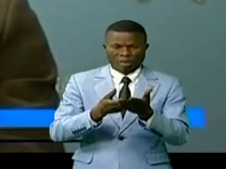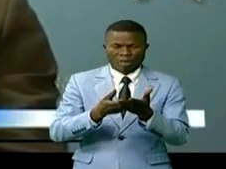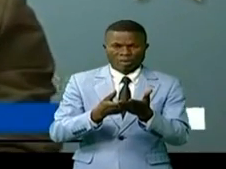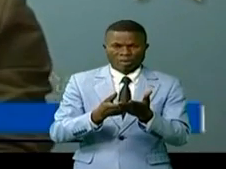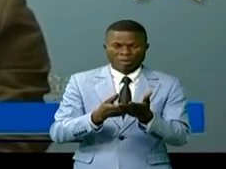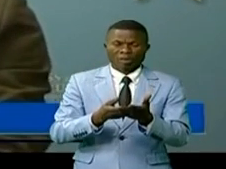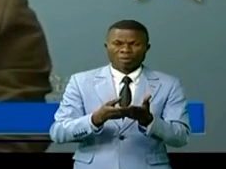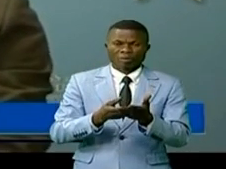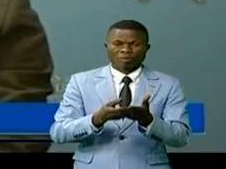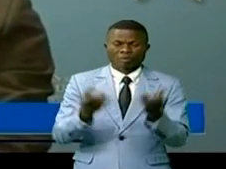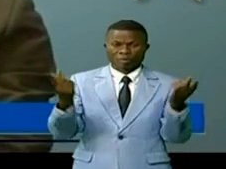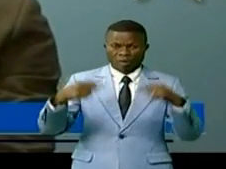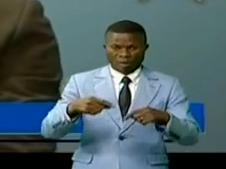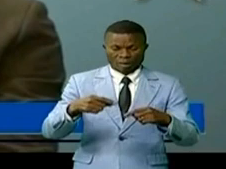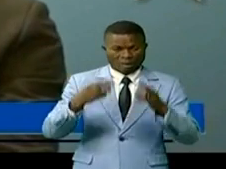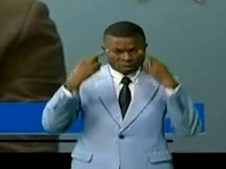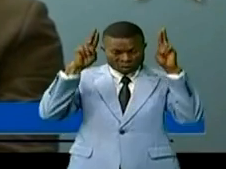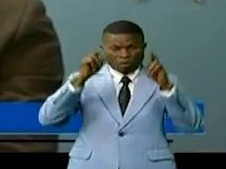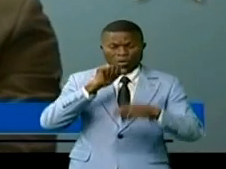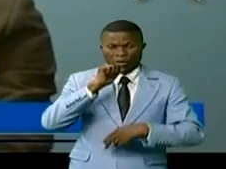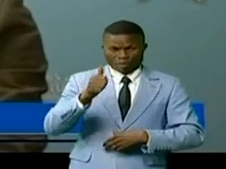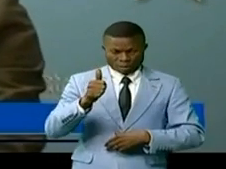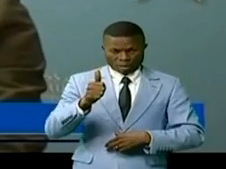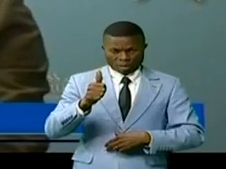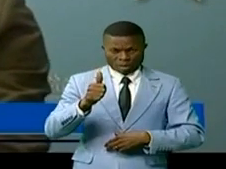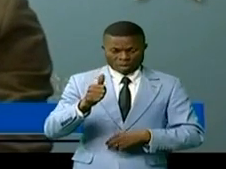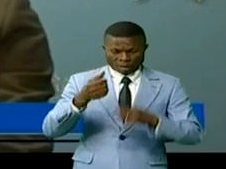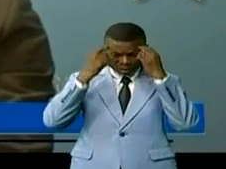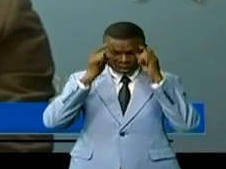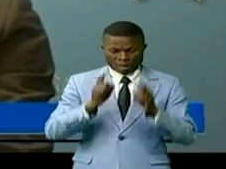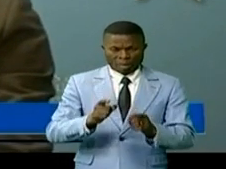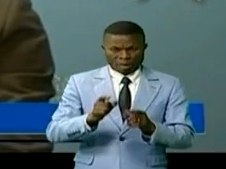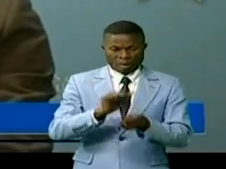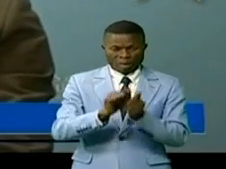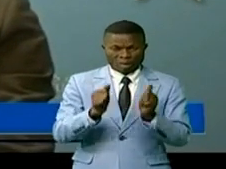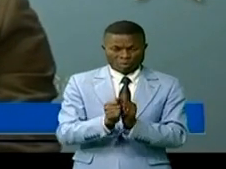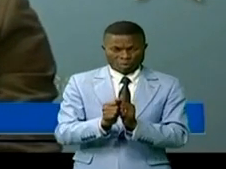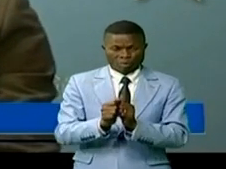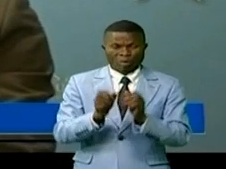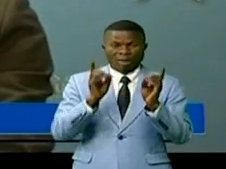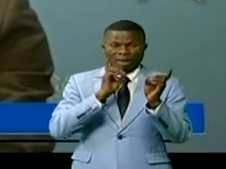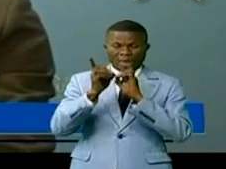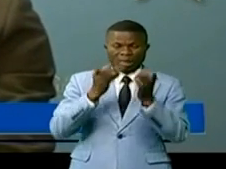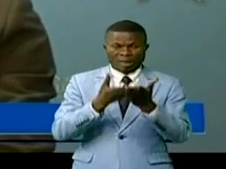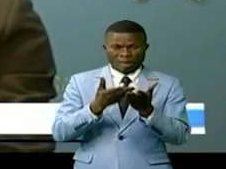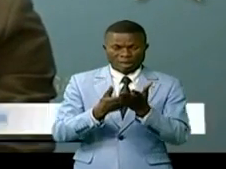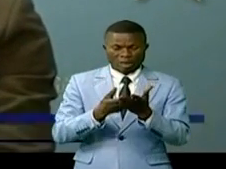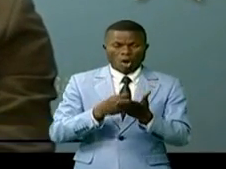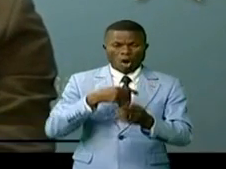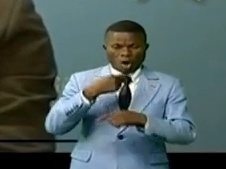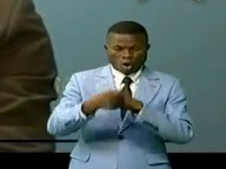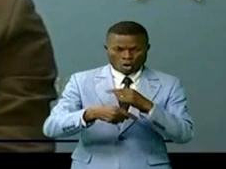Et lorsque vous ne réussissez pas à vous mettre d'accord à travers les consensus, vous procédez